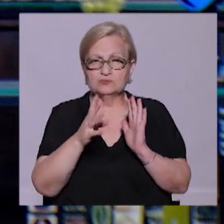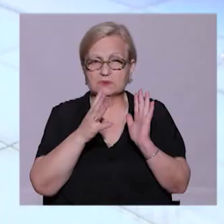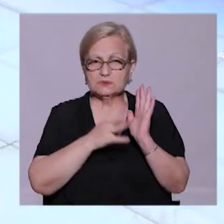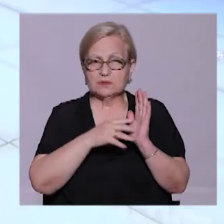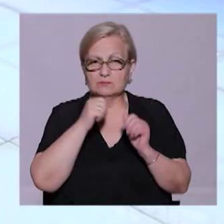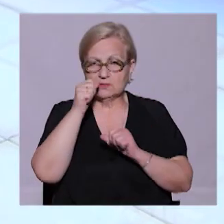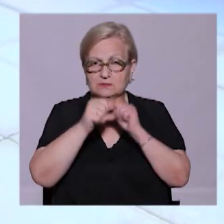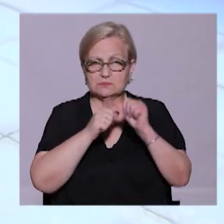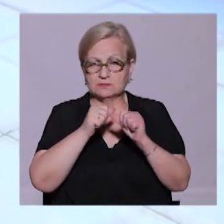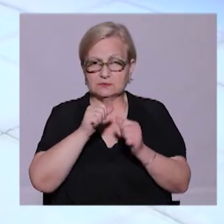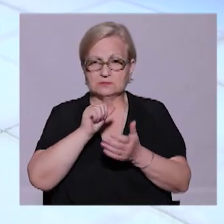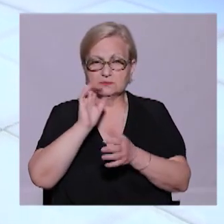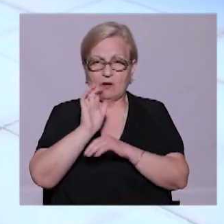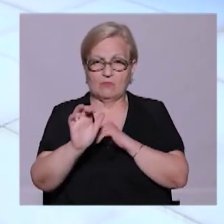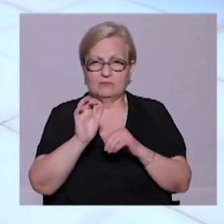1929 წელს და